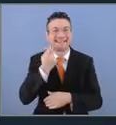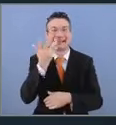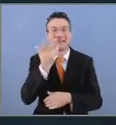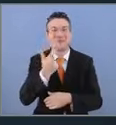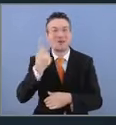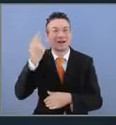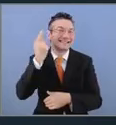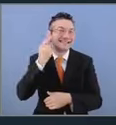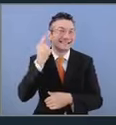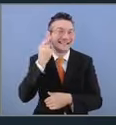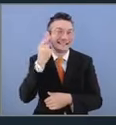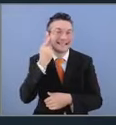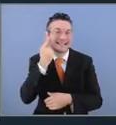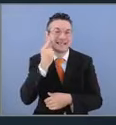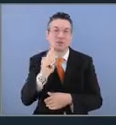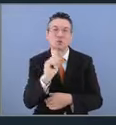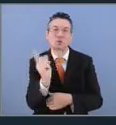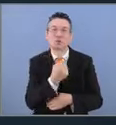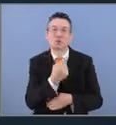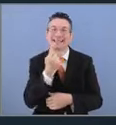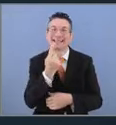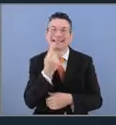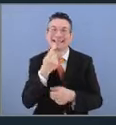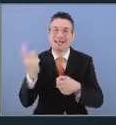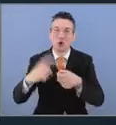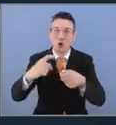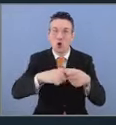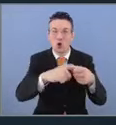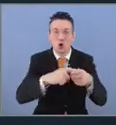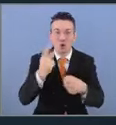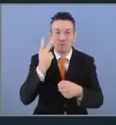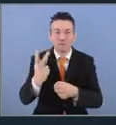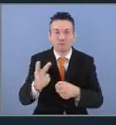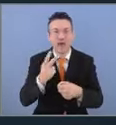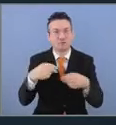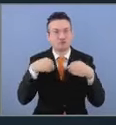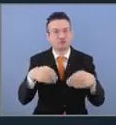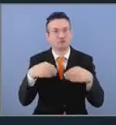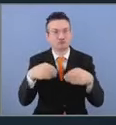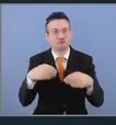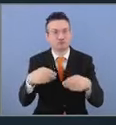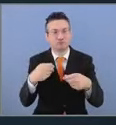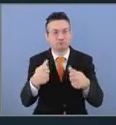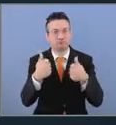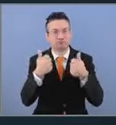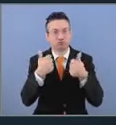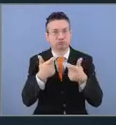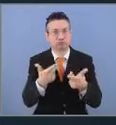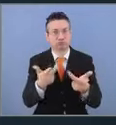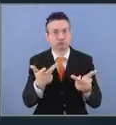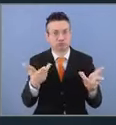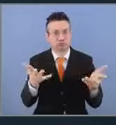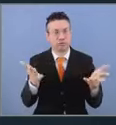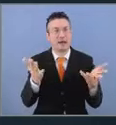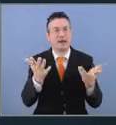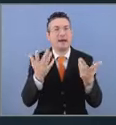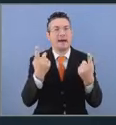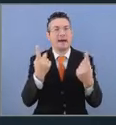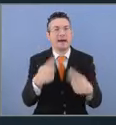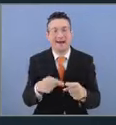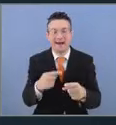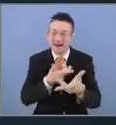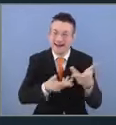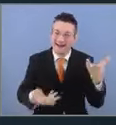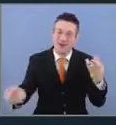quanti gli attori. Vedo che siamo veramente tanti, e questa partecipazione, questa condivisione, secondo me